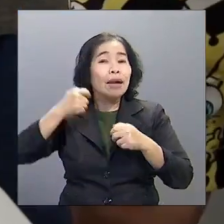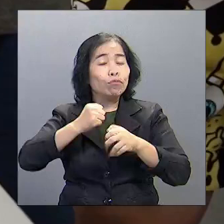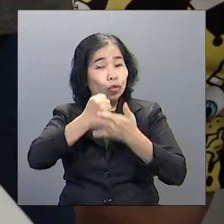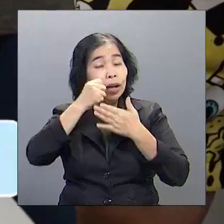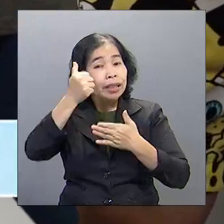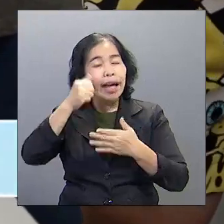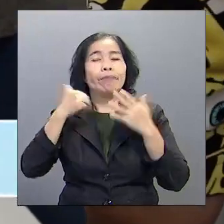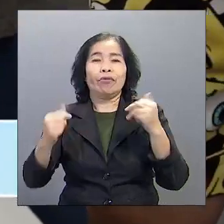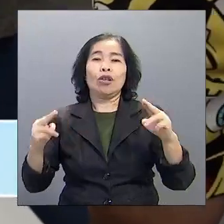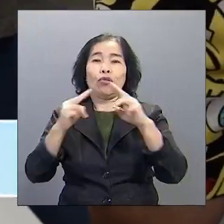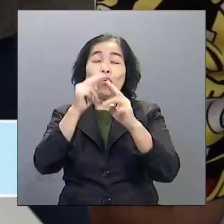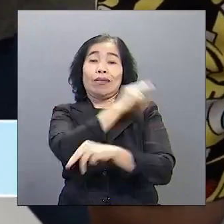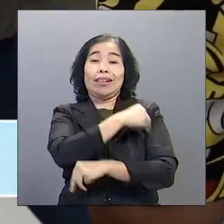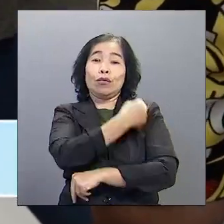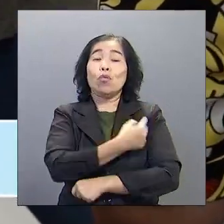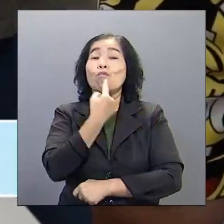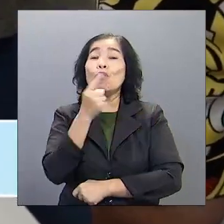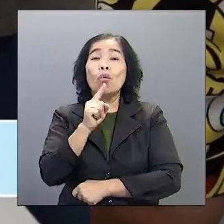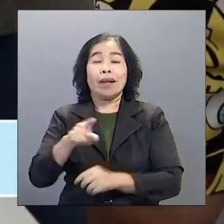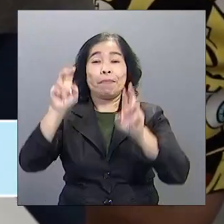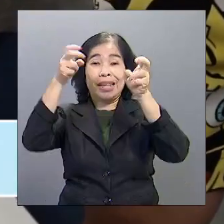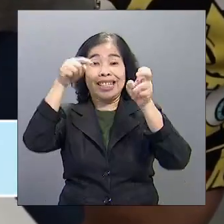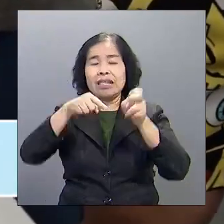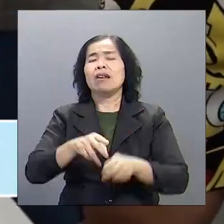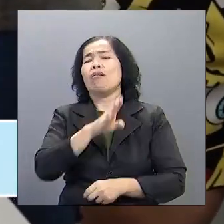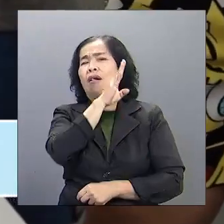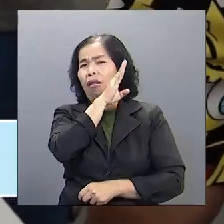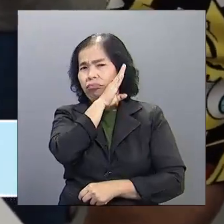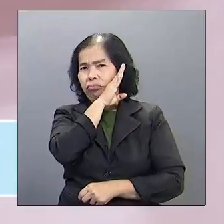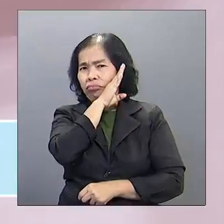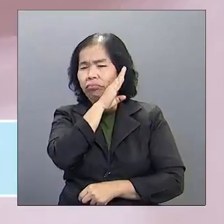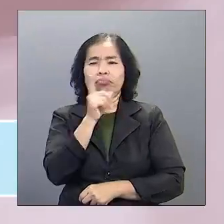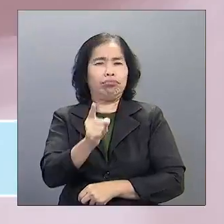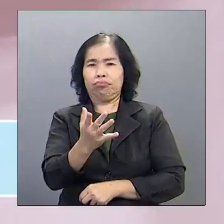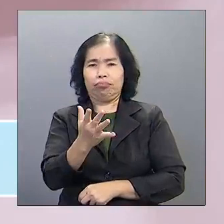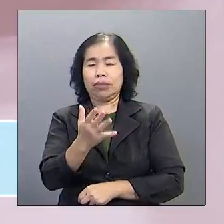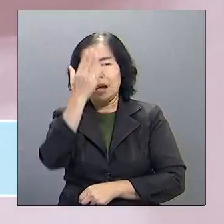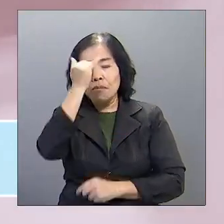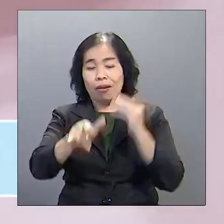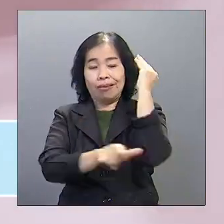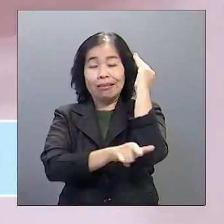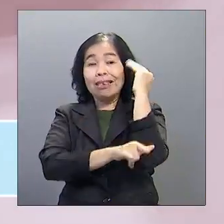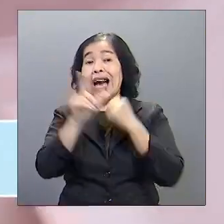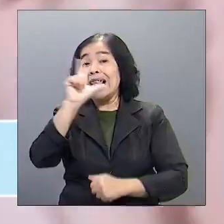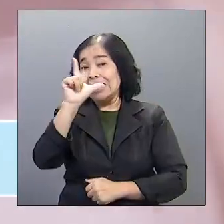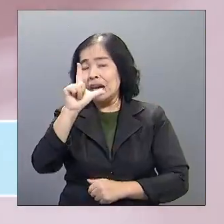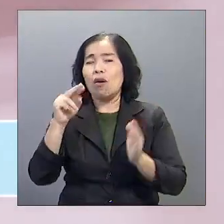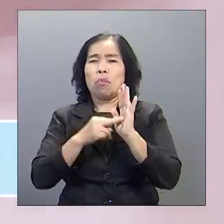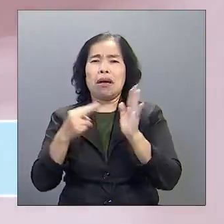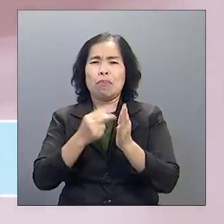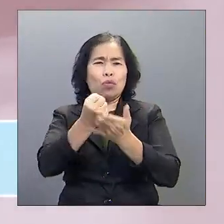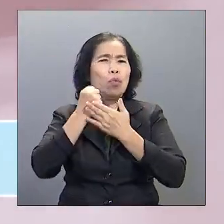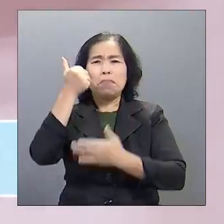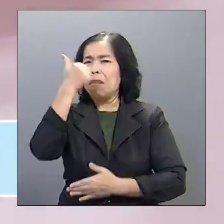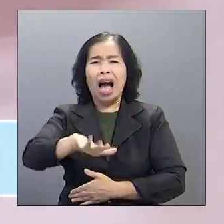ระทรวงสาธารณสุขชี้แจงว่าประเด็นดังกล่าวนี้ไม่เป็นความจริงค่ะ เนื่องจากขมิ้นชันนั้นไม่สามารถรักษาโรคฟันผุได้นะ